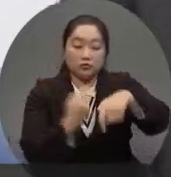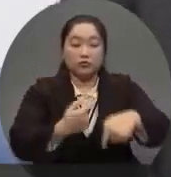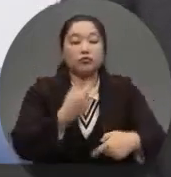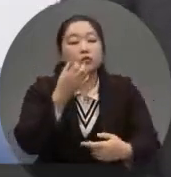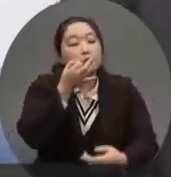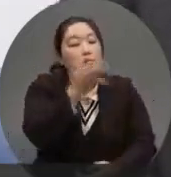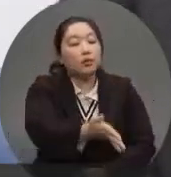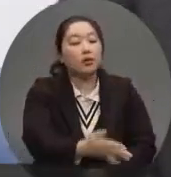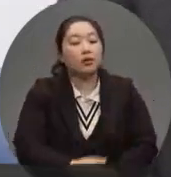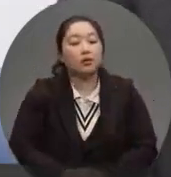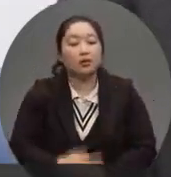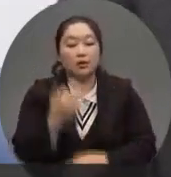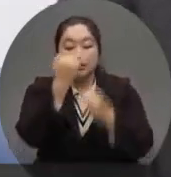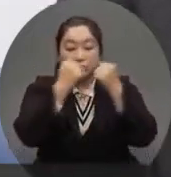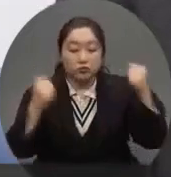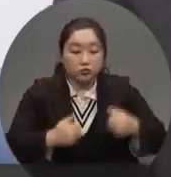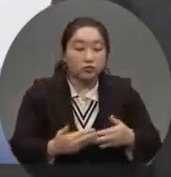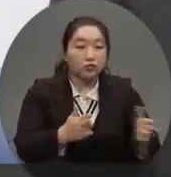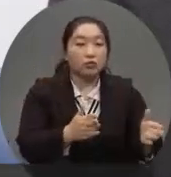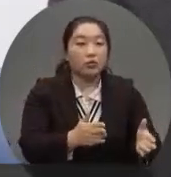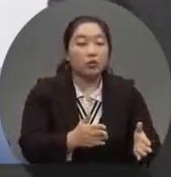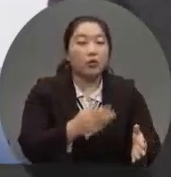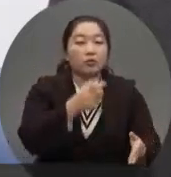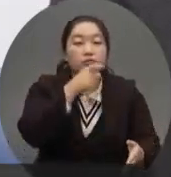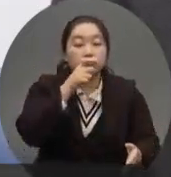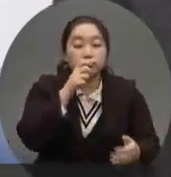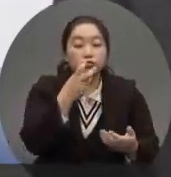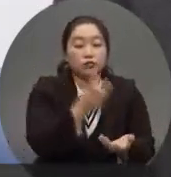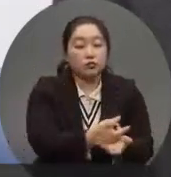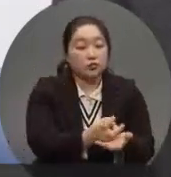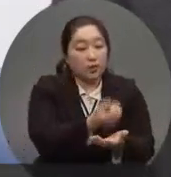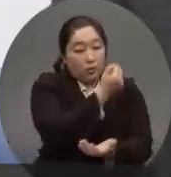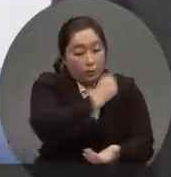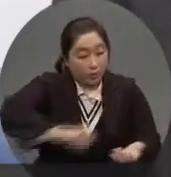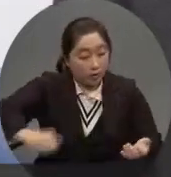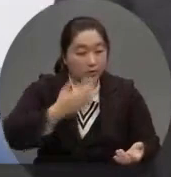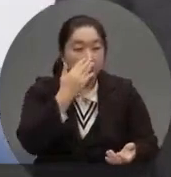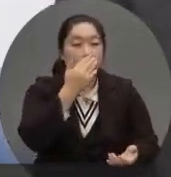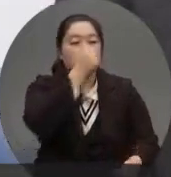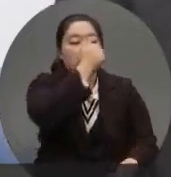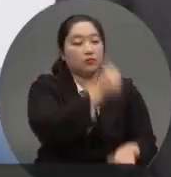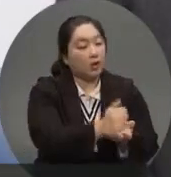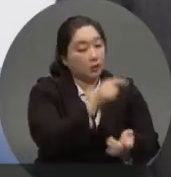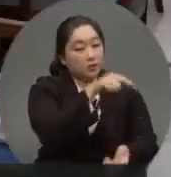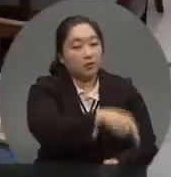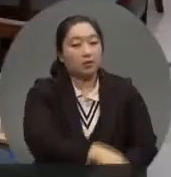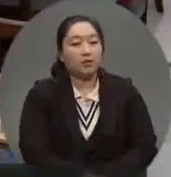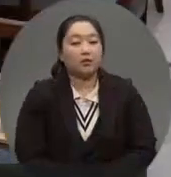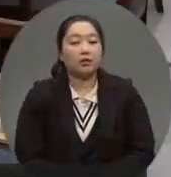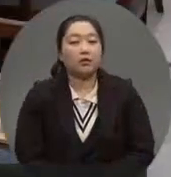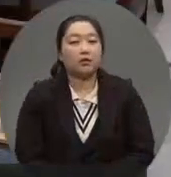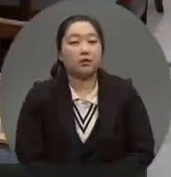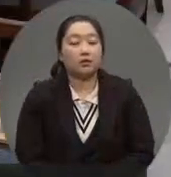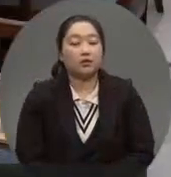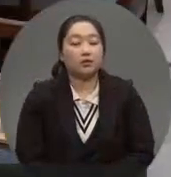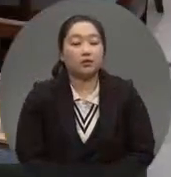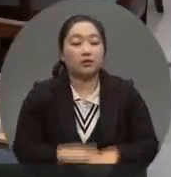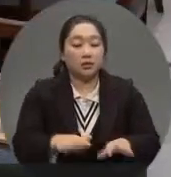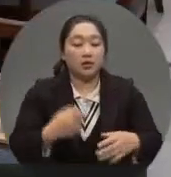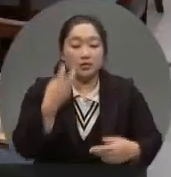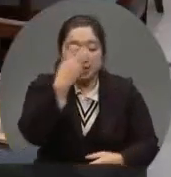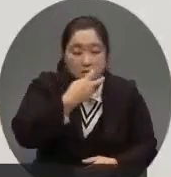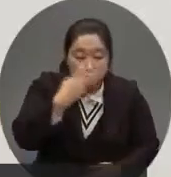있도록 편익을 봐아 줬다면 충청북도는 마땅히 소법 위안의 주범이 한편 이번 행정